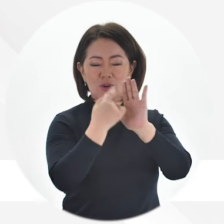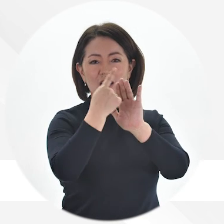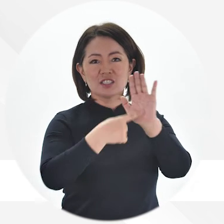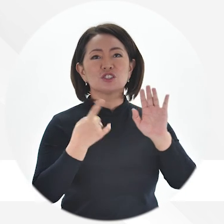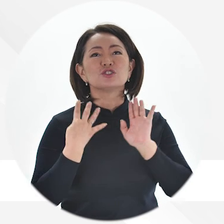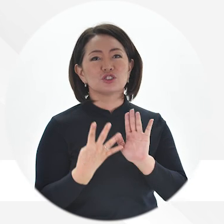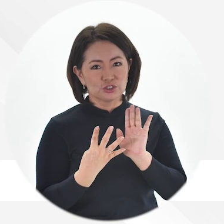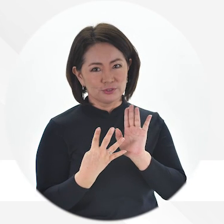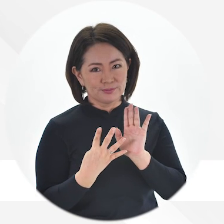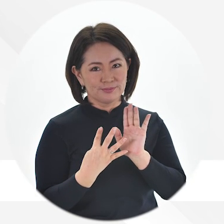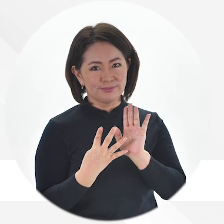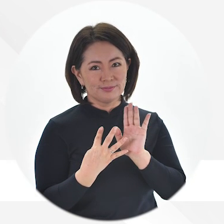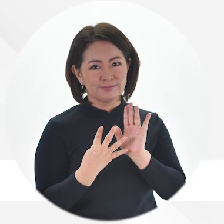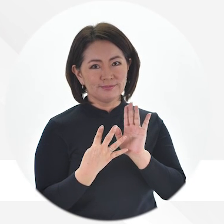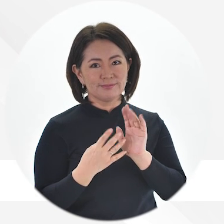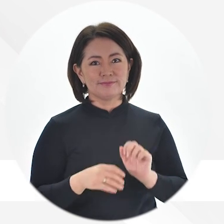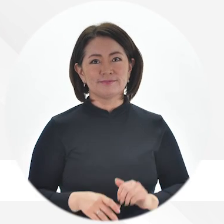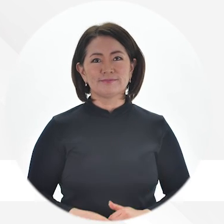сарын юсүн.